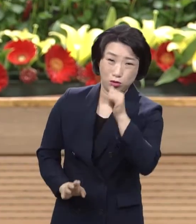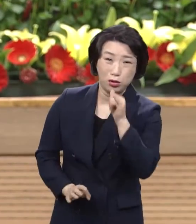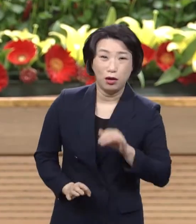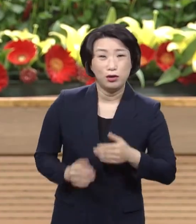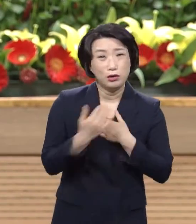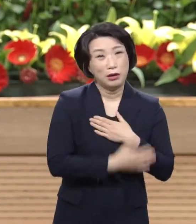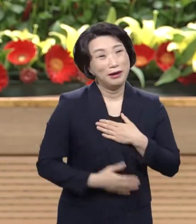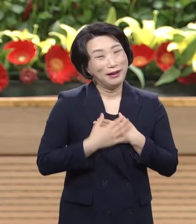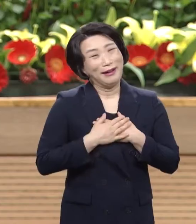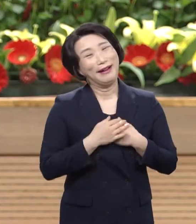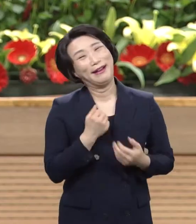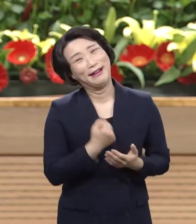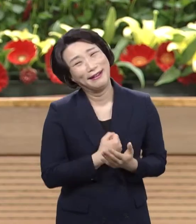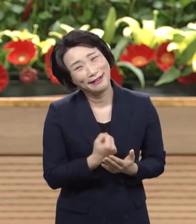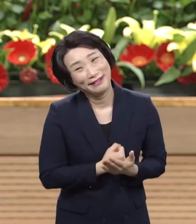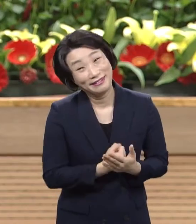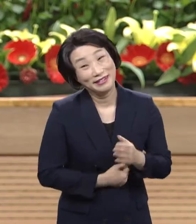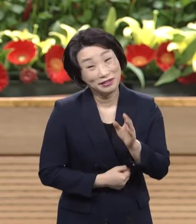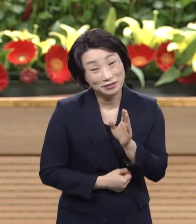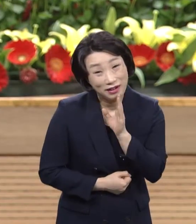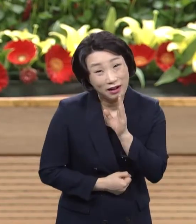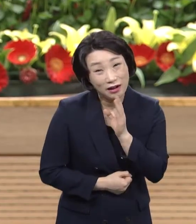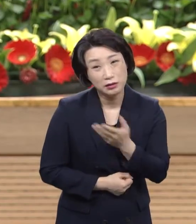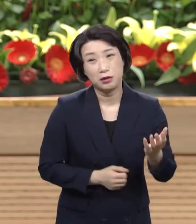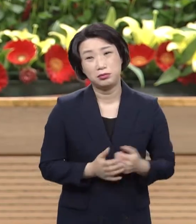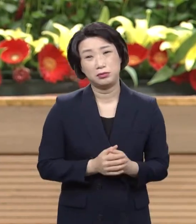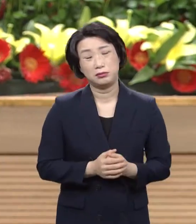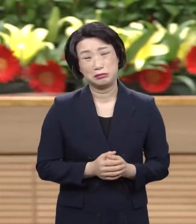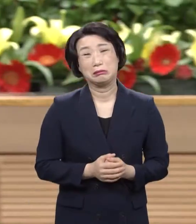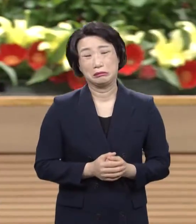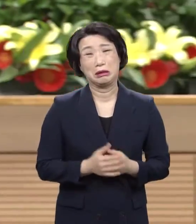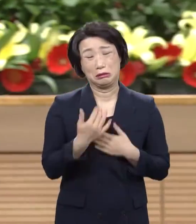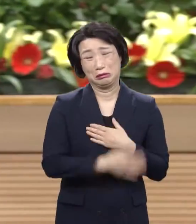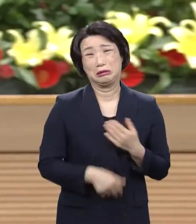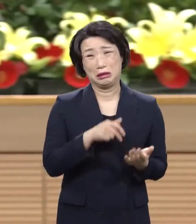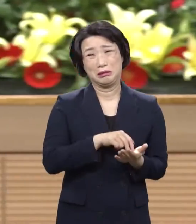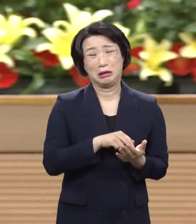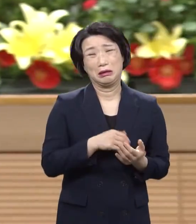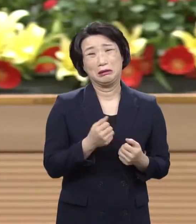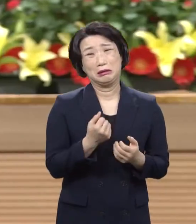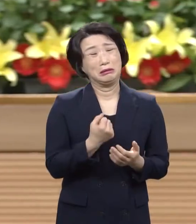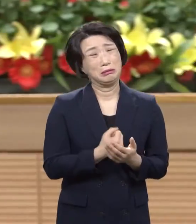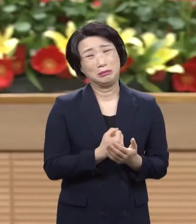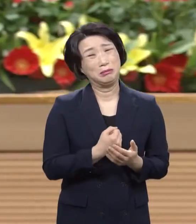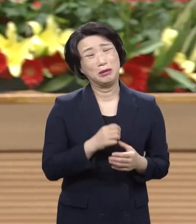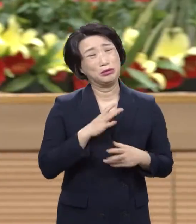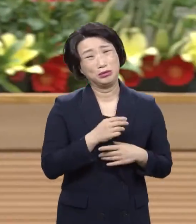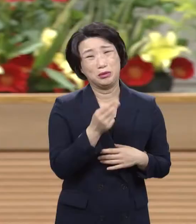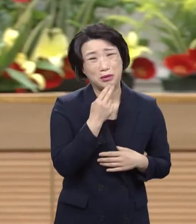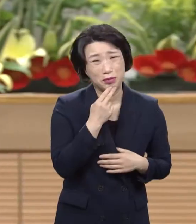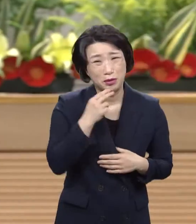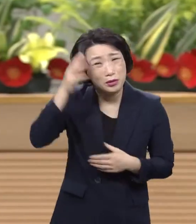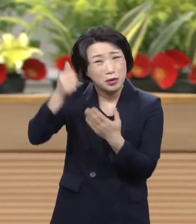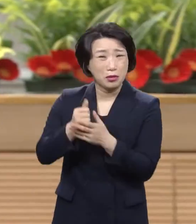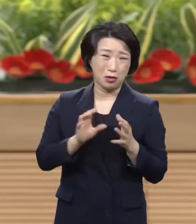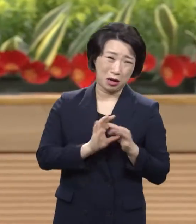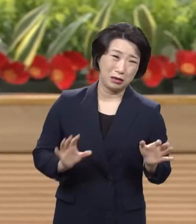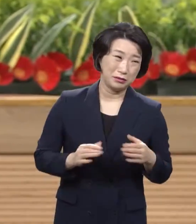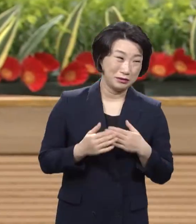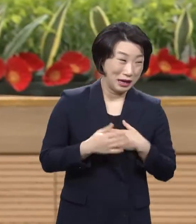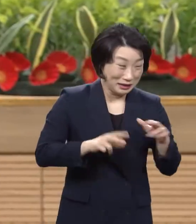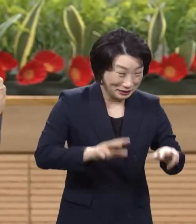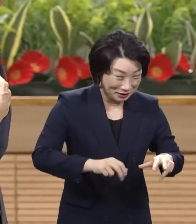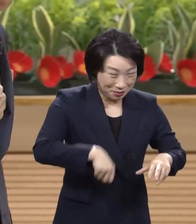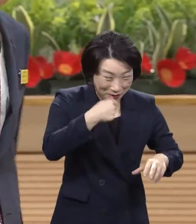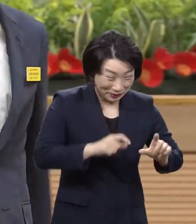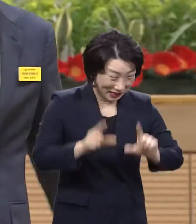얼마나 이놈이 겁도 없는 놈이요? 뭐 겁 없어야 맞지. 뭐까짓 거 성령과 무슨 상관이 있어? 땅에서 잘